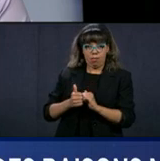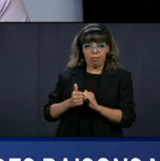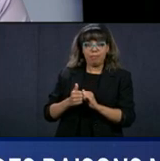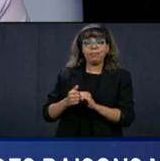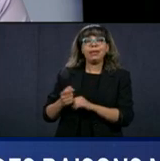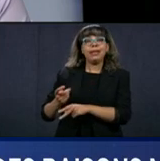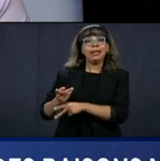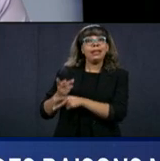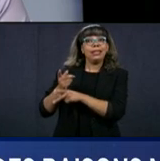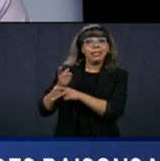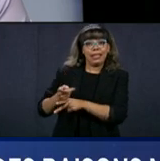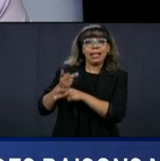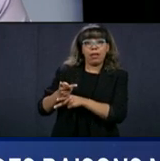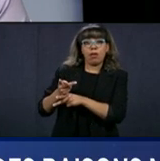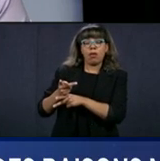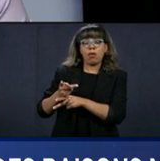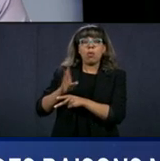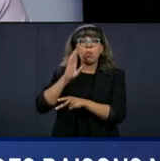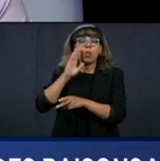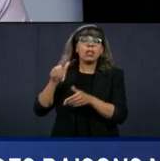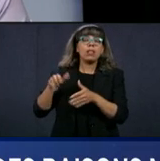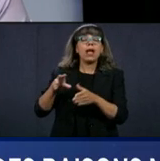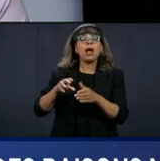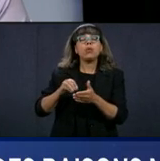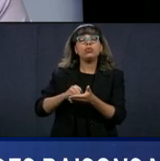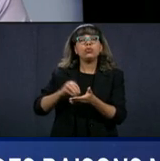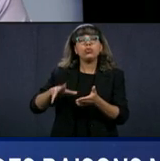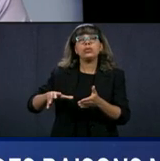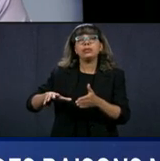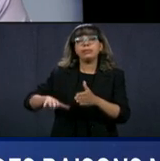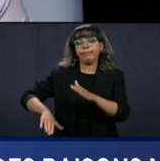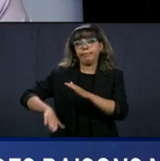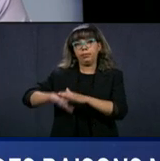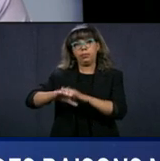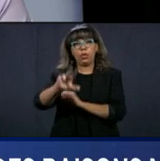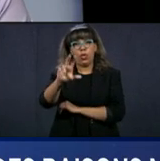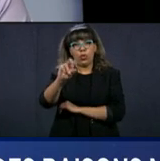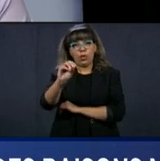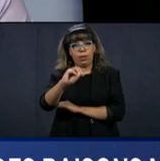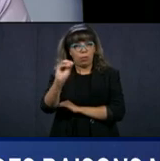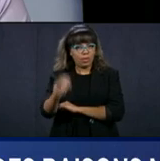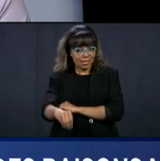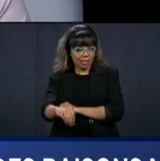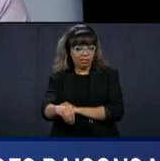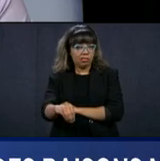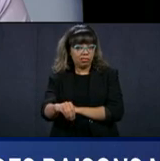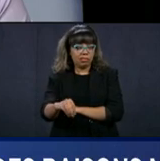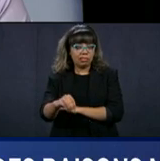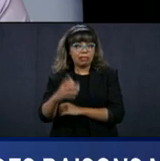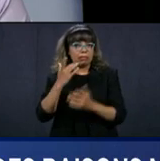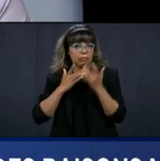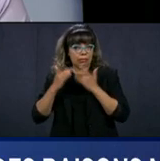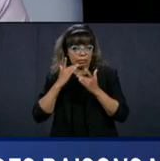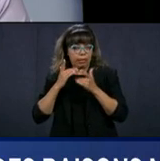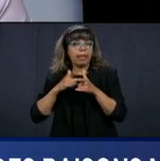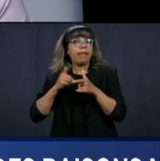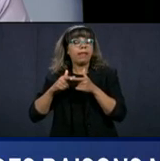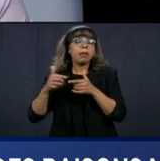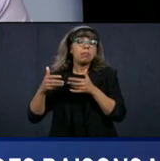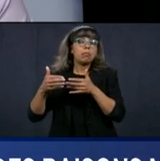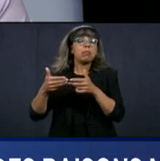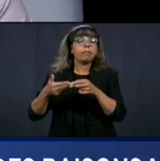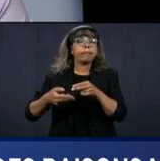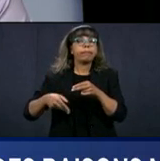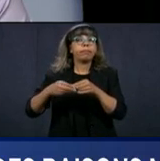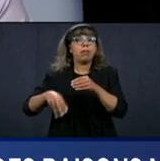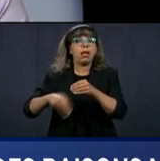les services de garde vont offrir à 30 % de leur capacité la semaine prochaine et ensuite, cela augmentera graduellement. Ensuite,